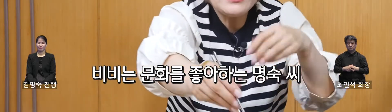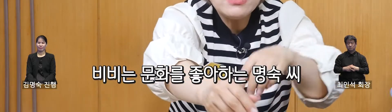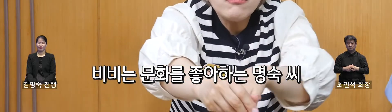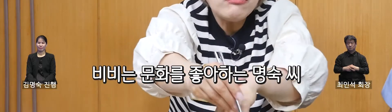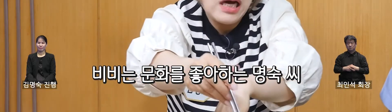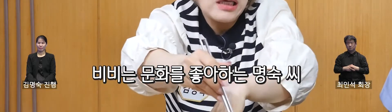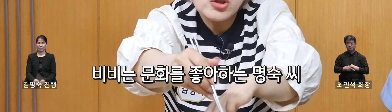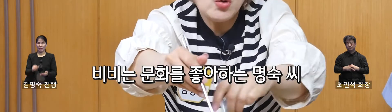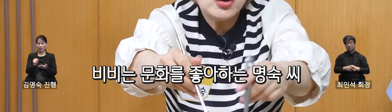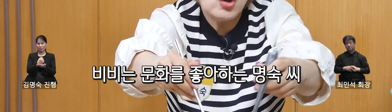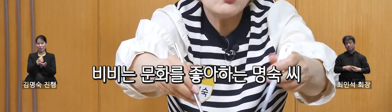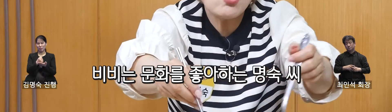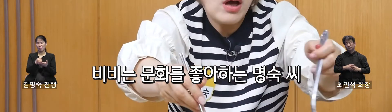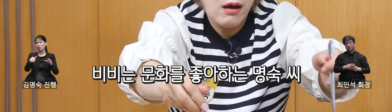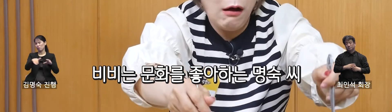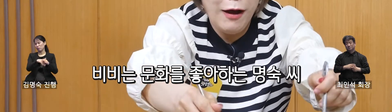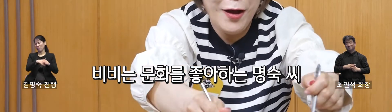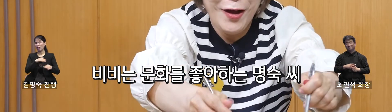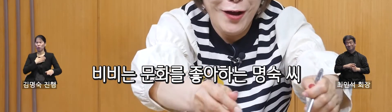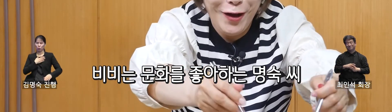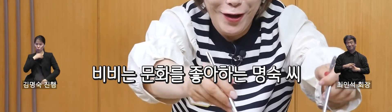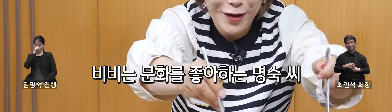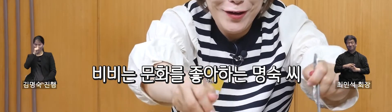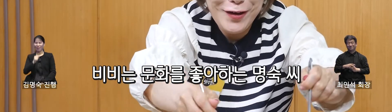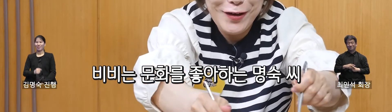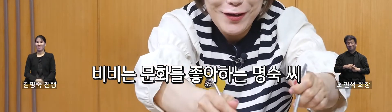이 비비는 문화가 저는 너무 네. 좋아요.